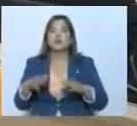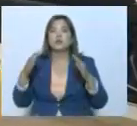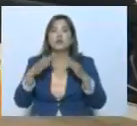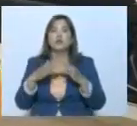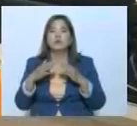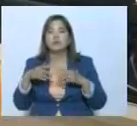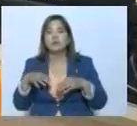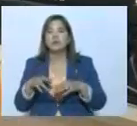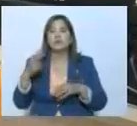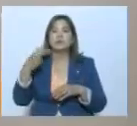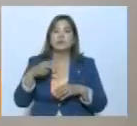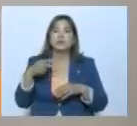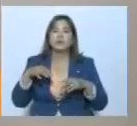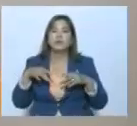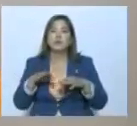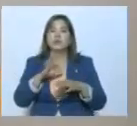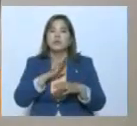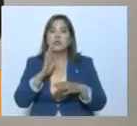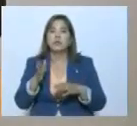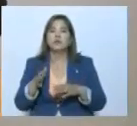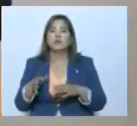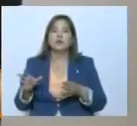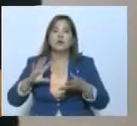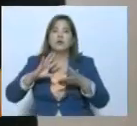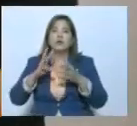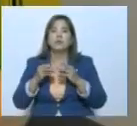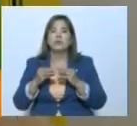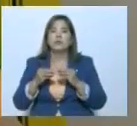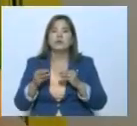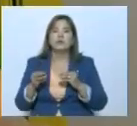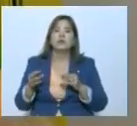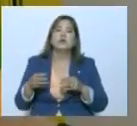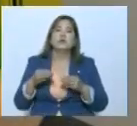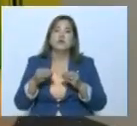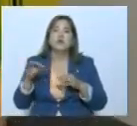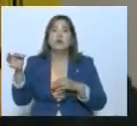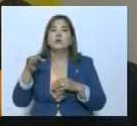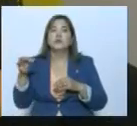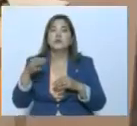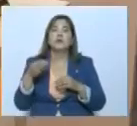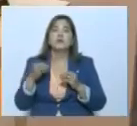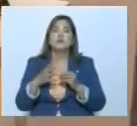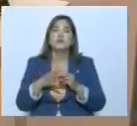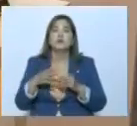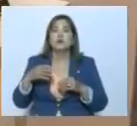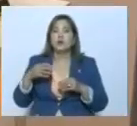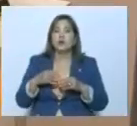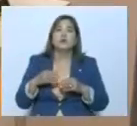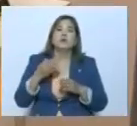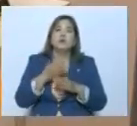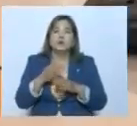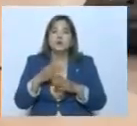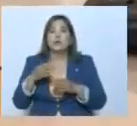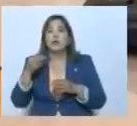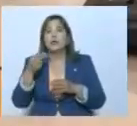түскен өтінімнің 20-сы орындалған. Жалпы биыл облыста 12755 бала 18 жасқа толып, қордан берілетін ақшаны